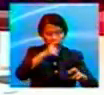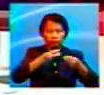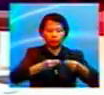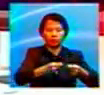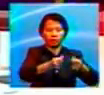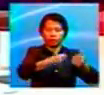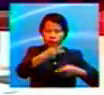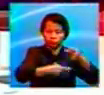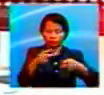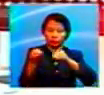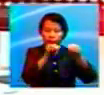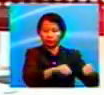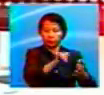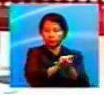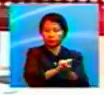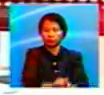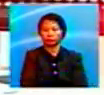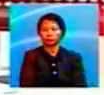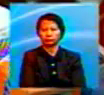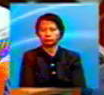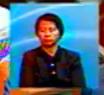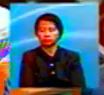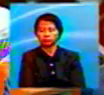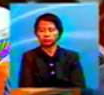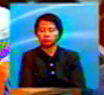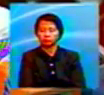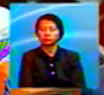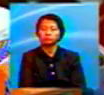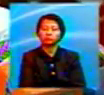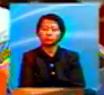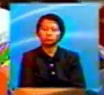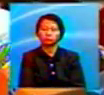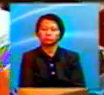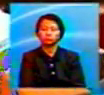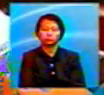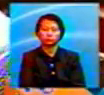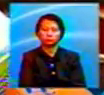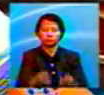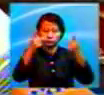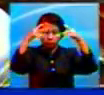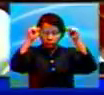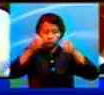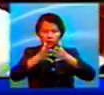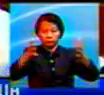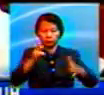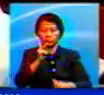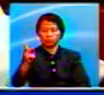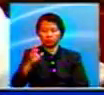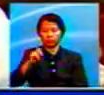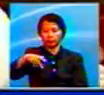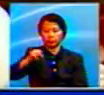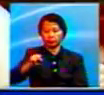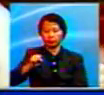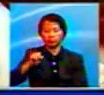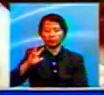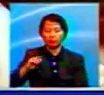melancarkan proses tersebut. Menurut Pengurus Besar Kanan Bahagian Operasi Malaysia